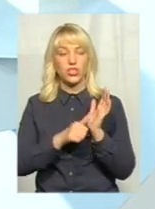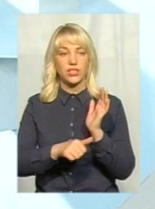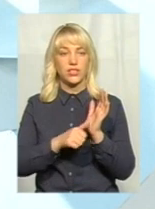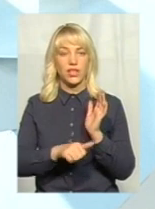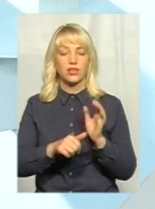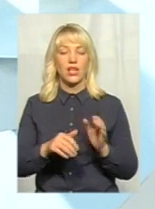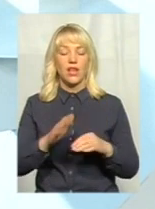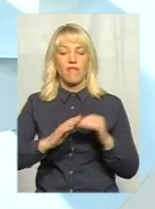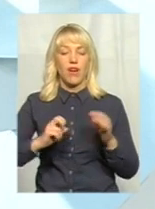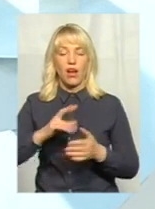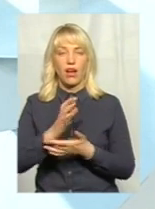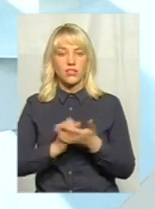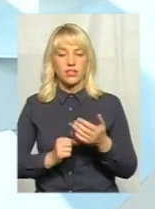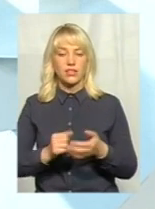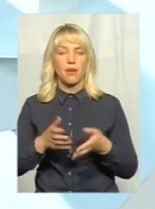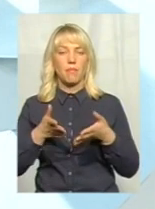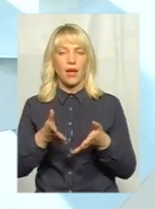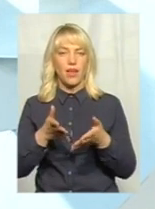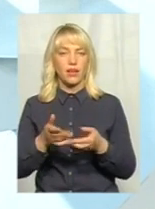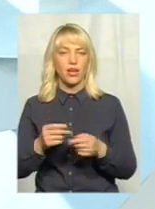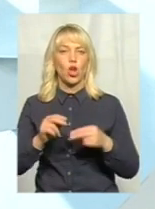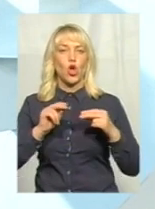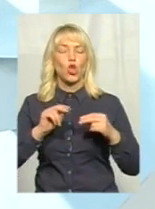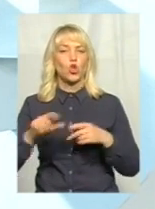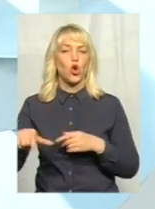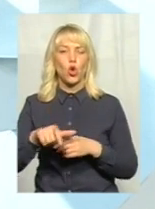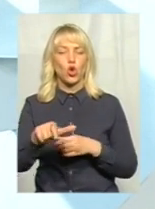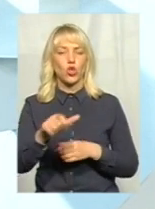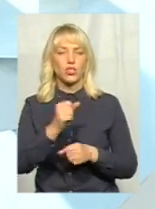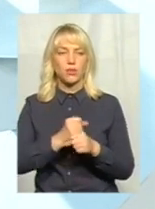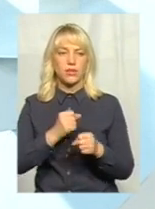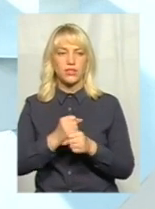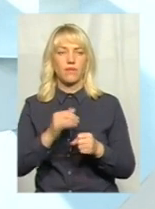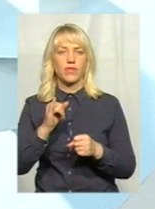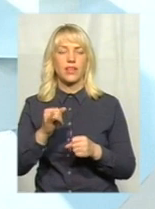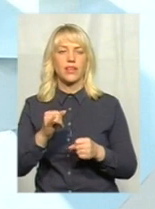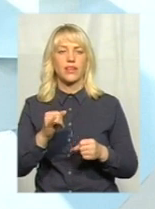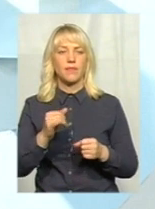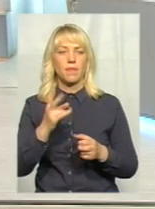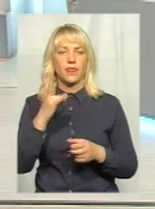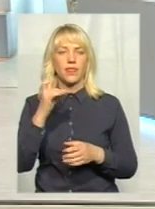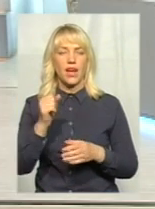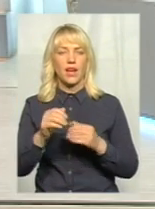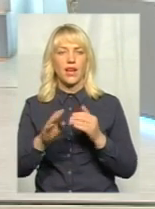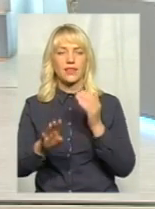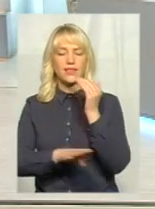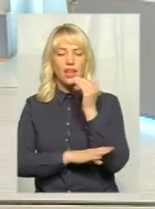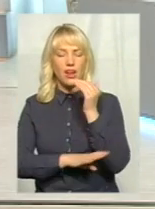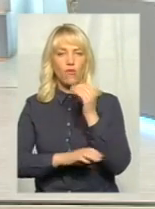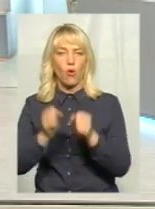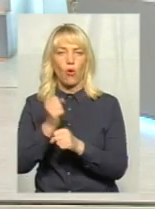пекара, дорожній працівник майже там під 80 вакансій, верстатник на деревообробні